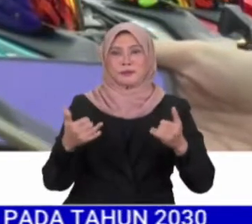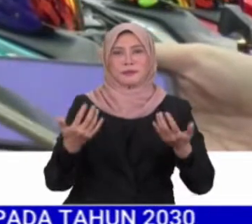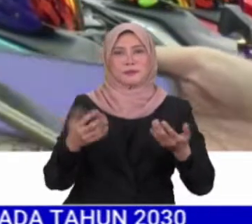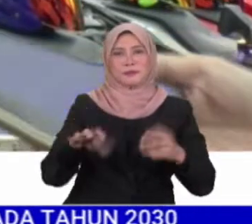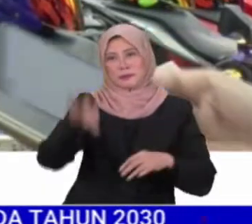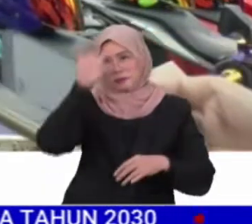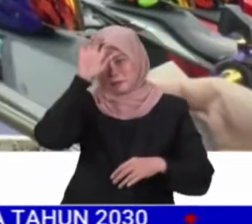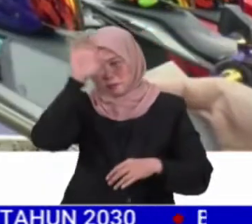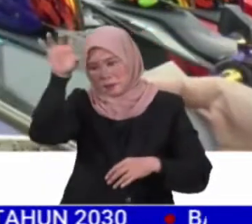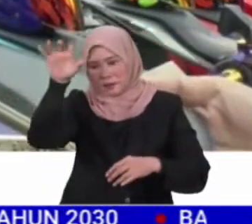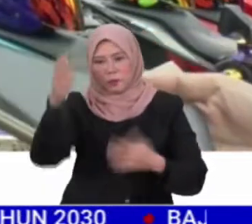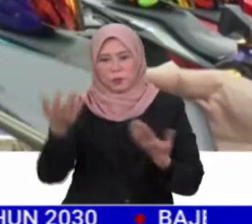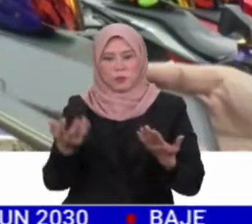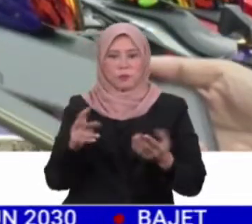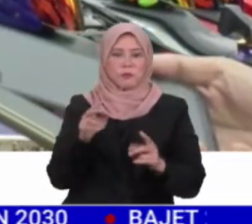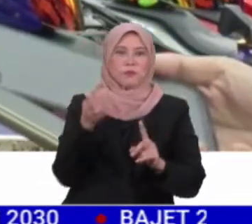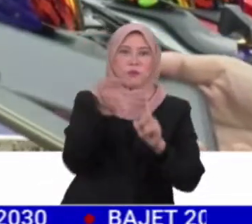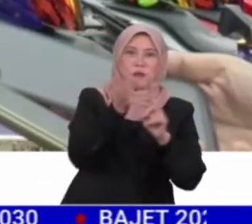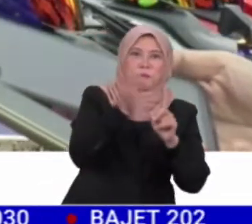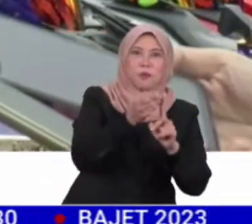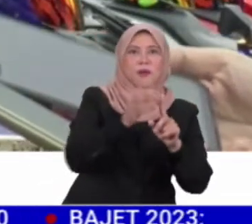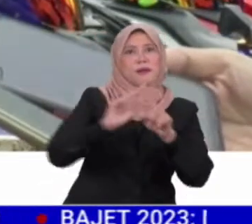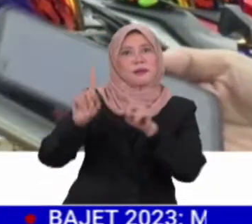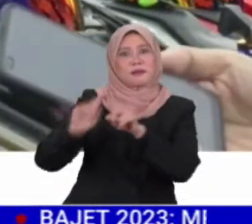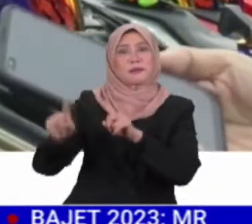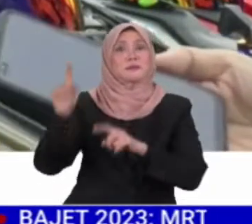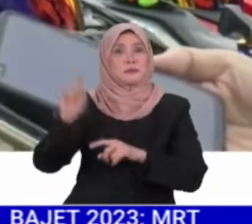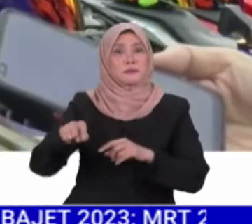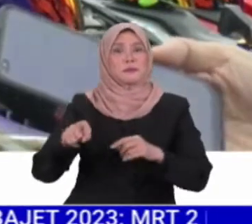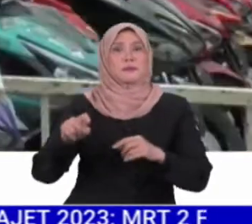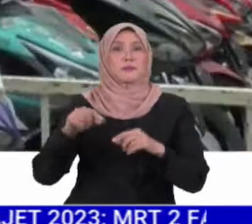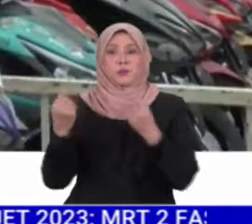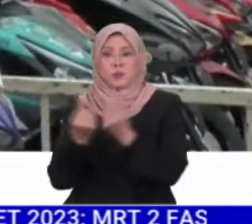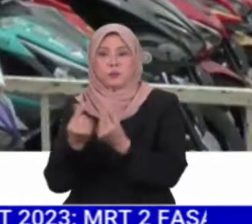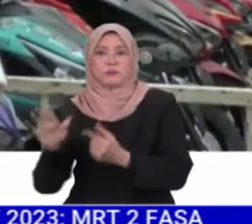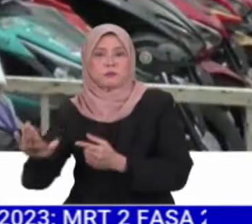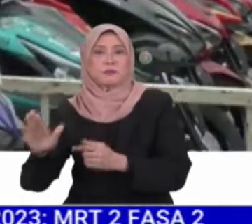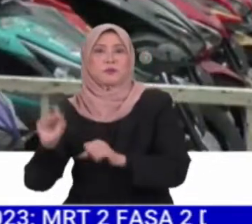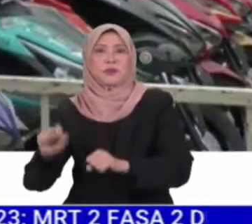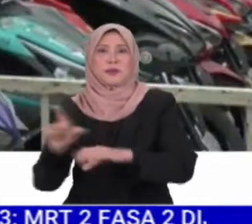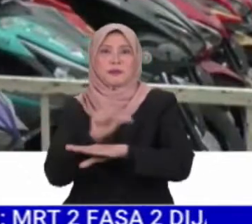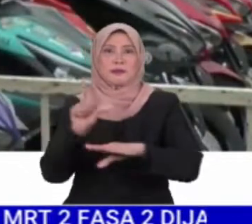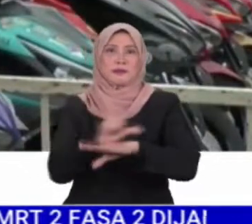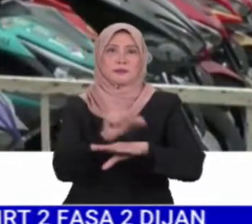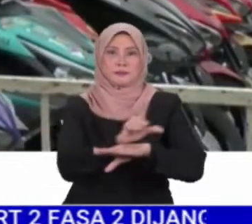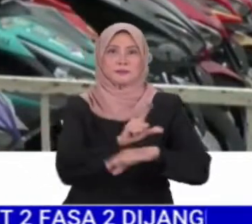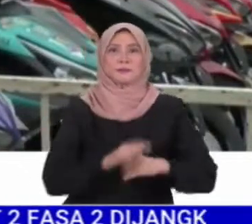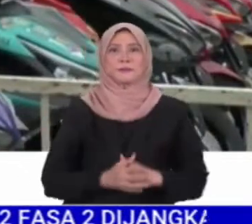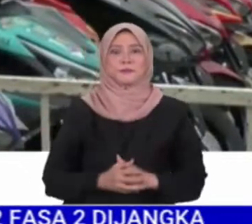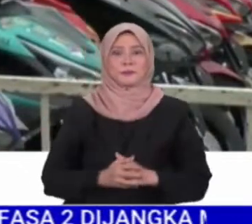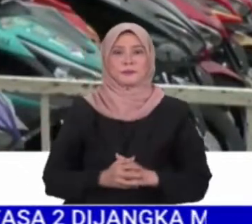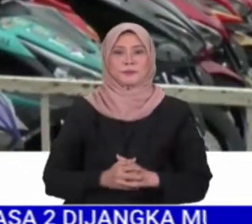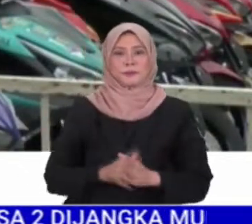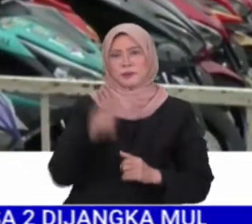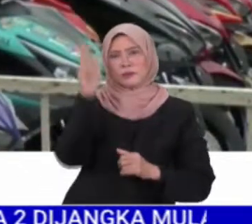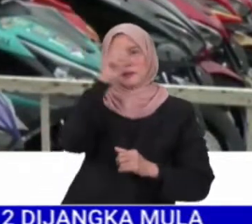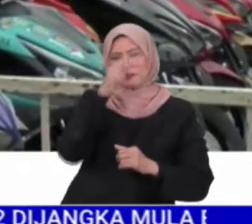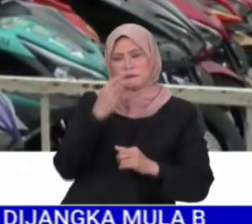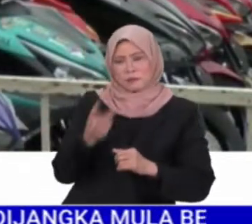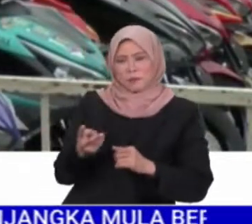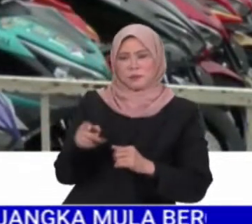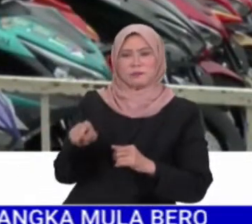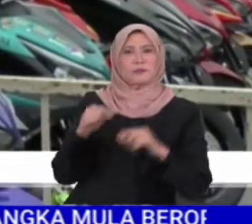ke apa juga sukan, kita kena ada facility yang supaya mereka boleh train. Kerana kerajaan melihat bahawa kadang-kadang orang muda